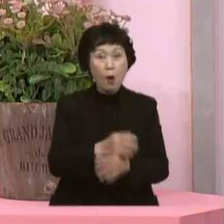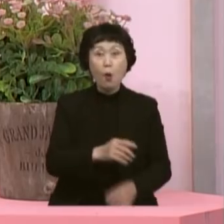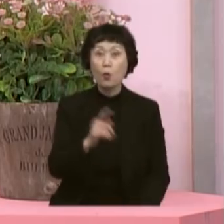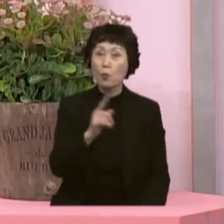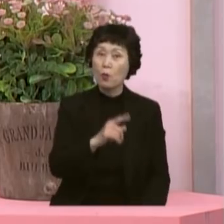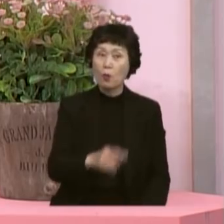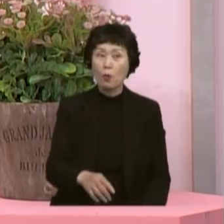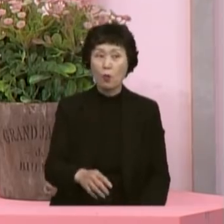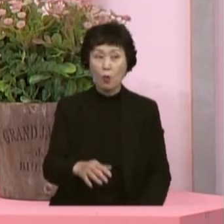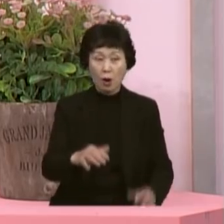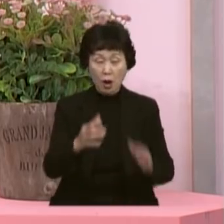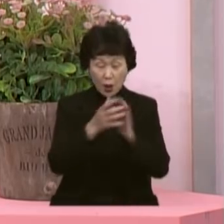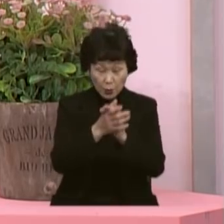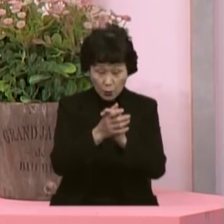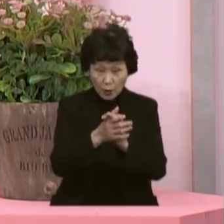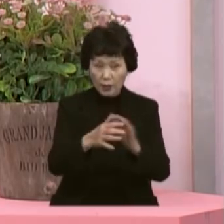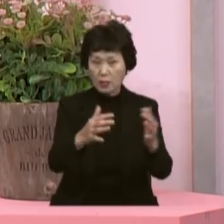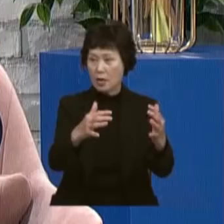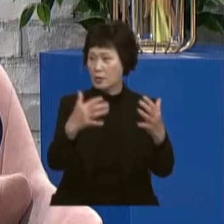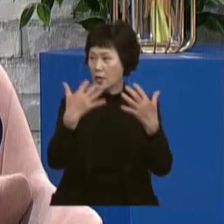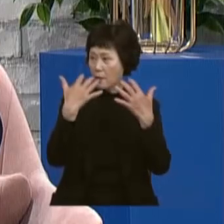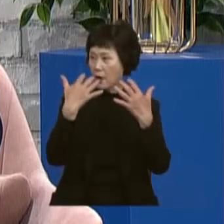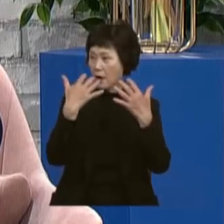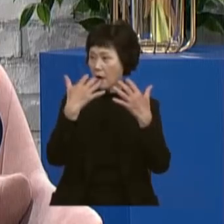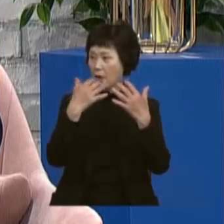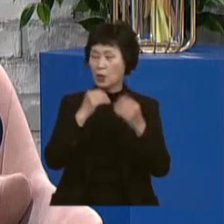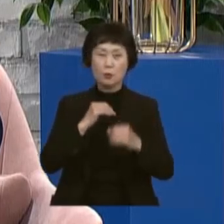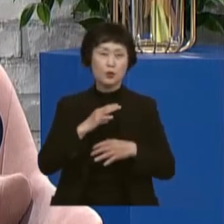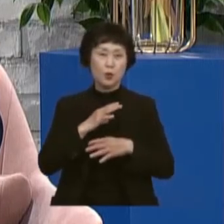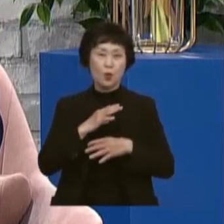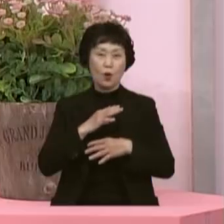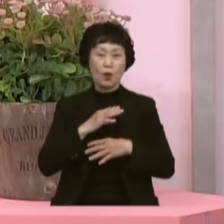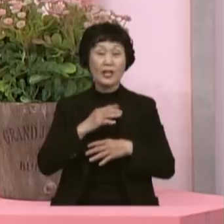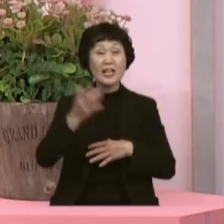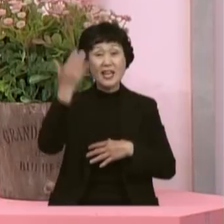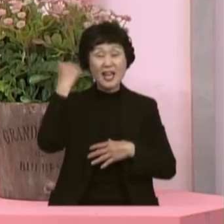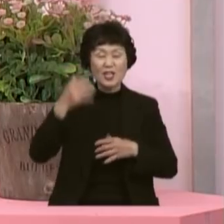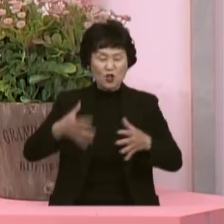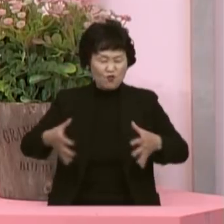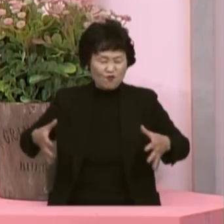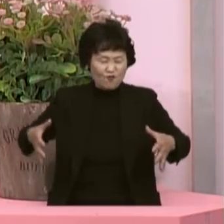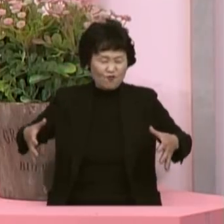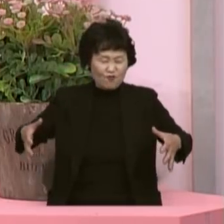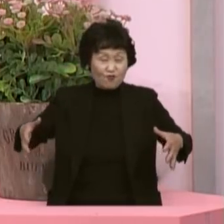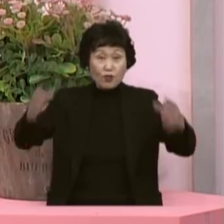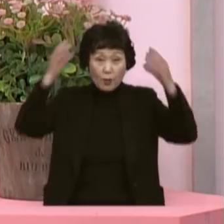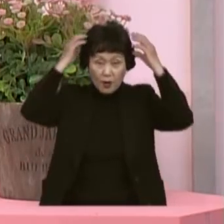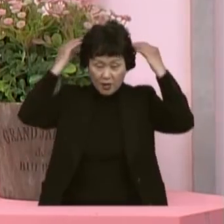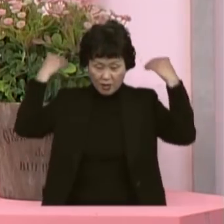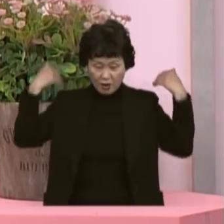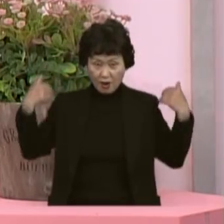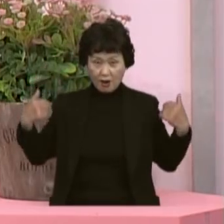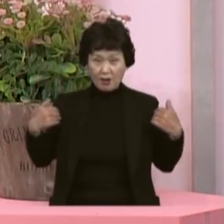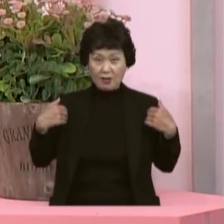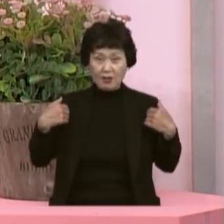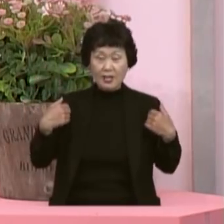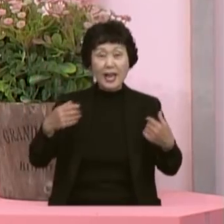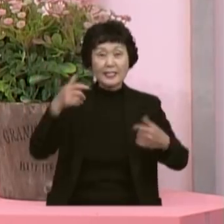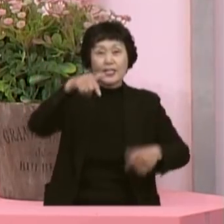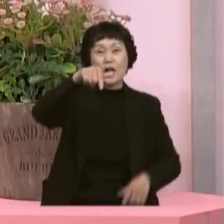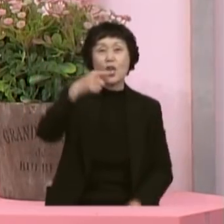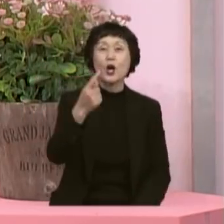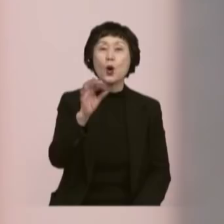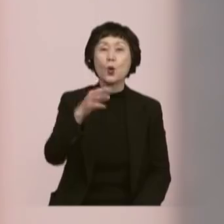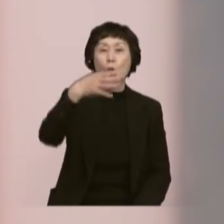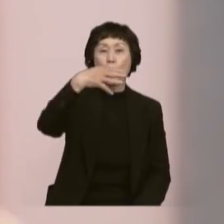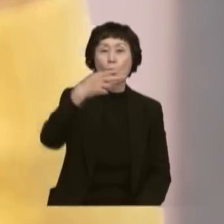덕신이하고 몇 명이 날 쳐다보는데 무서운 거예요. 왜냐면 내가 너무 뚱뚱하고 머리는 여기 어깨까지. 그래서 제가 별명이